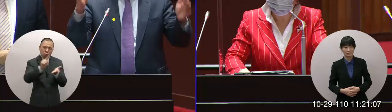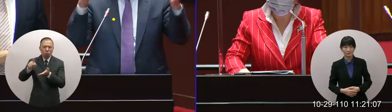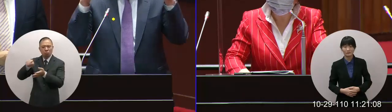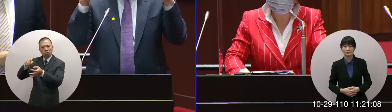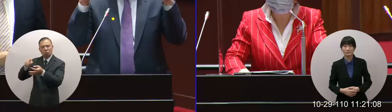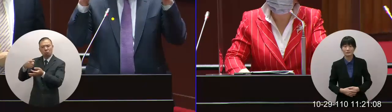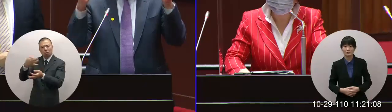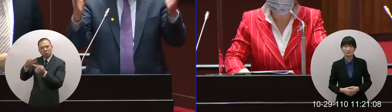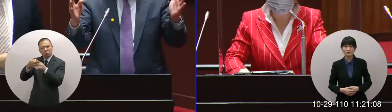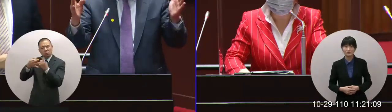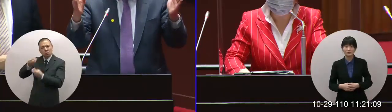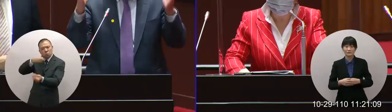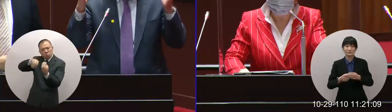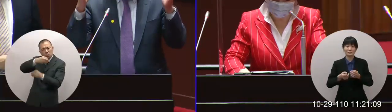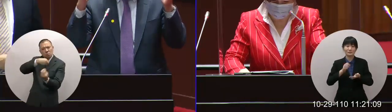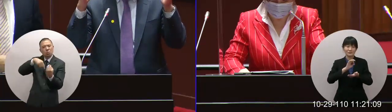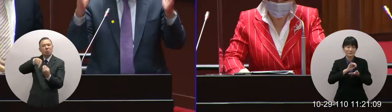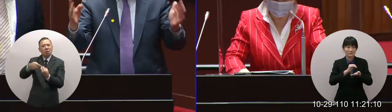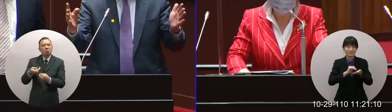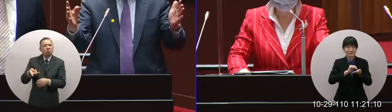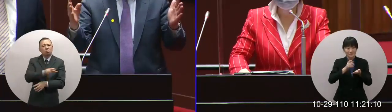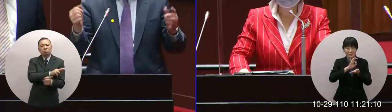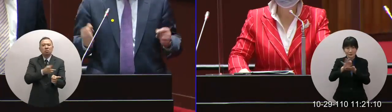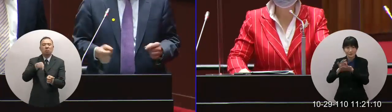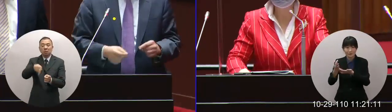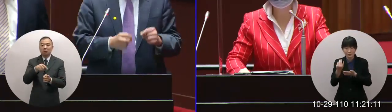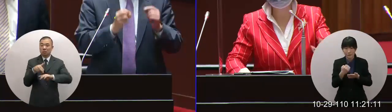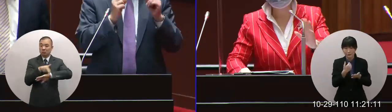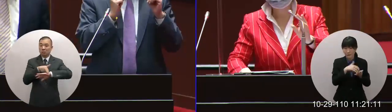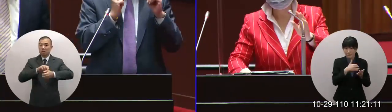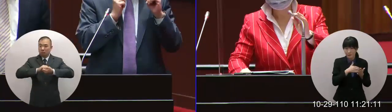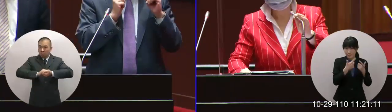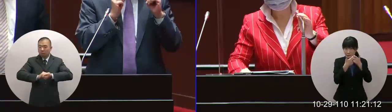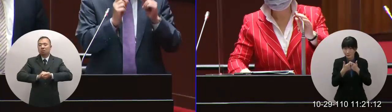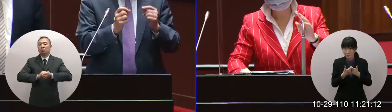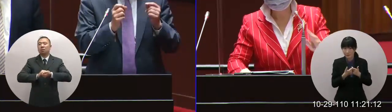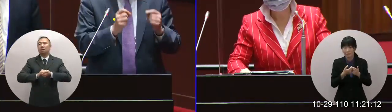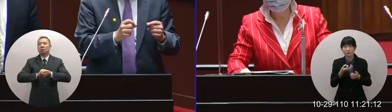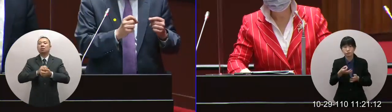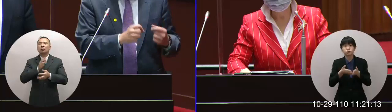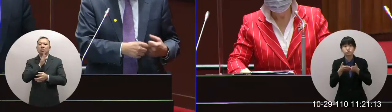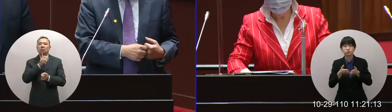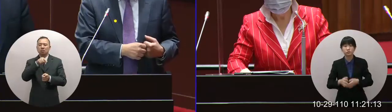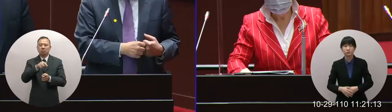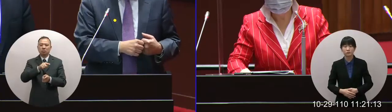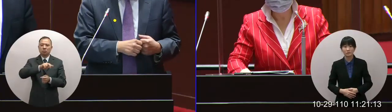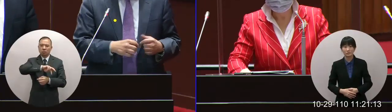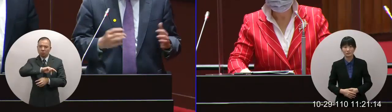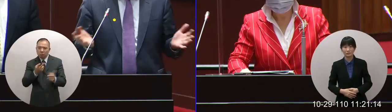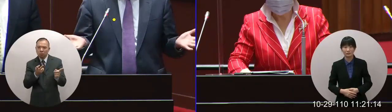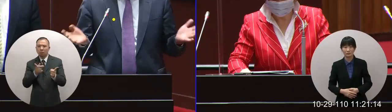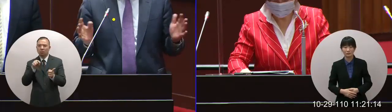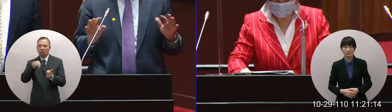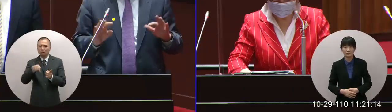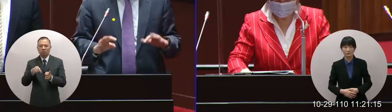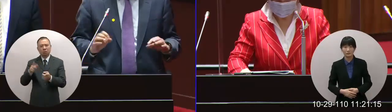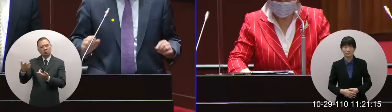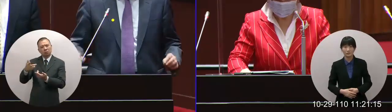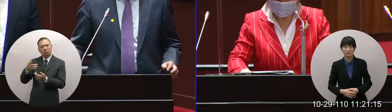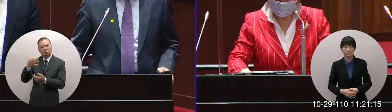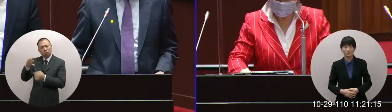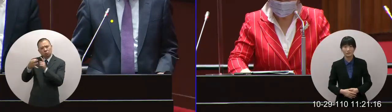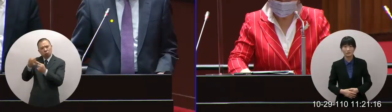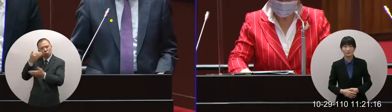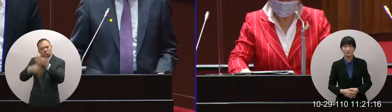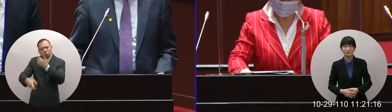好， 然后设定 量出为入， 对，设定了之后就变成是要量入为出， 是， 哦，这是有一定的基